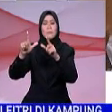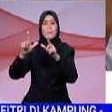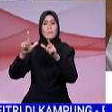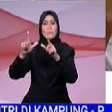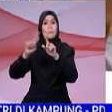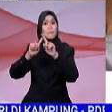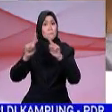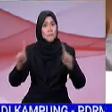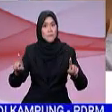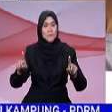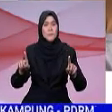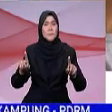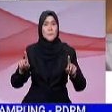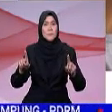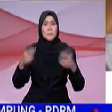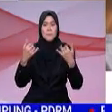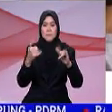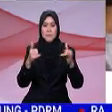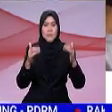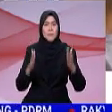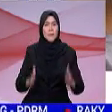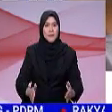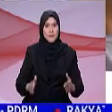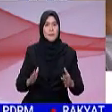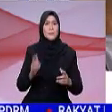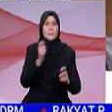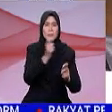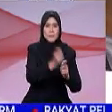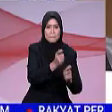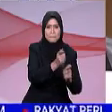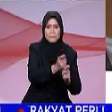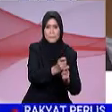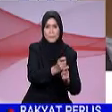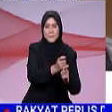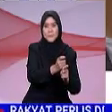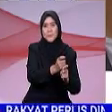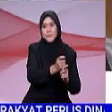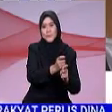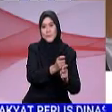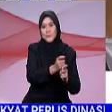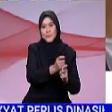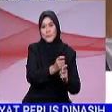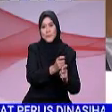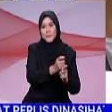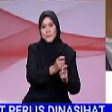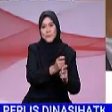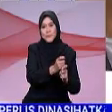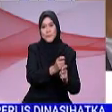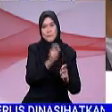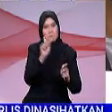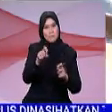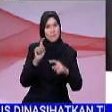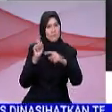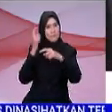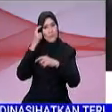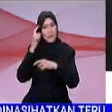Tetapi saya nak pemain-pemain masih kekalkan kata fikiran yang